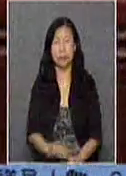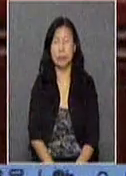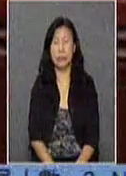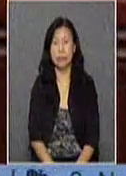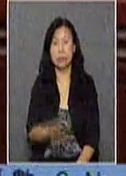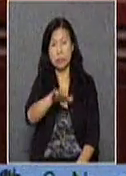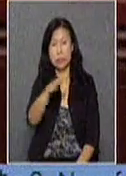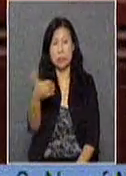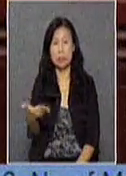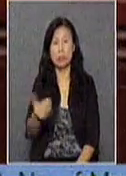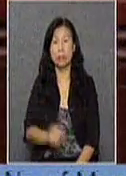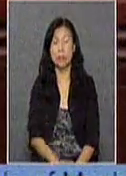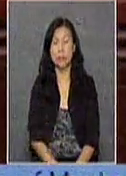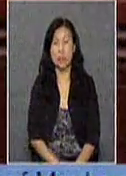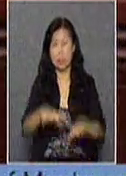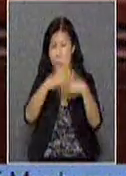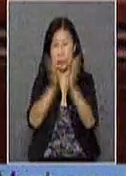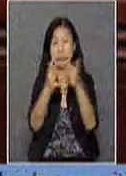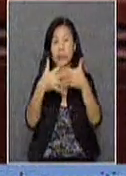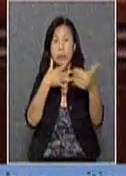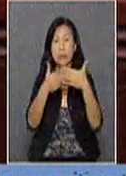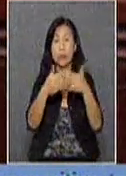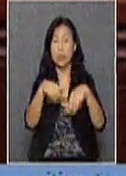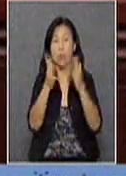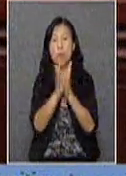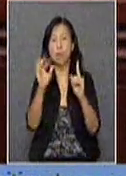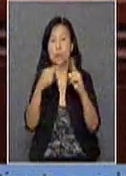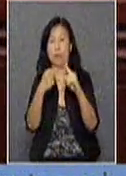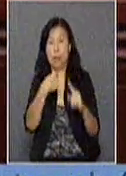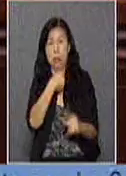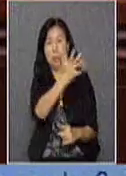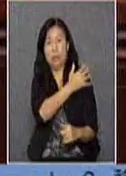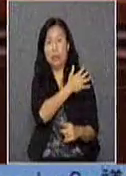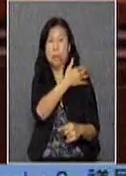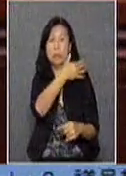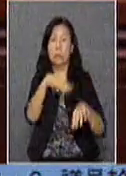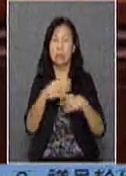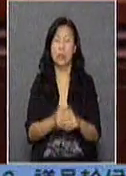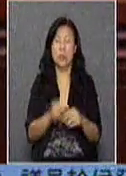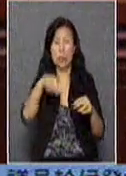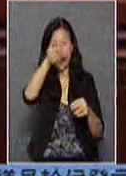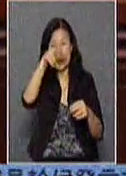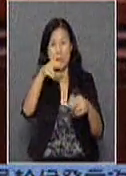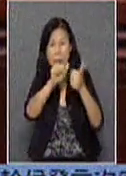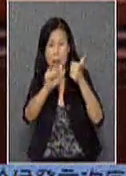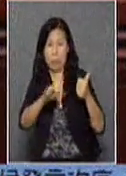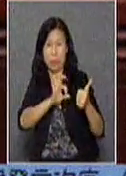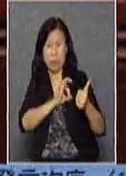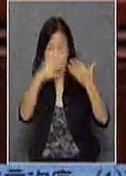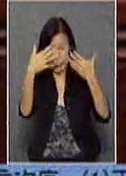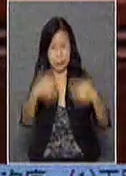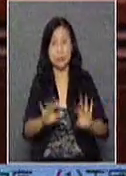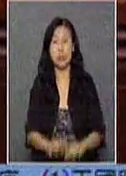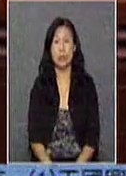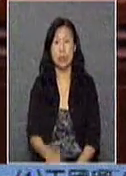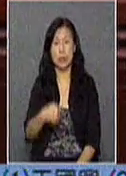是整件事竟然是沒有人負責。這個調查委員會出來之後，我們